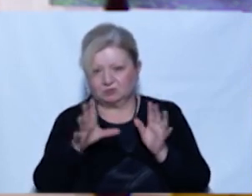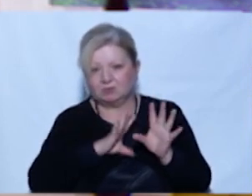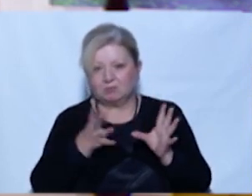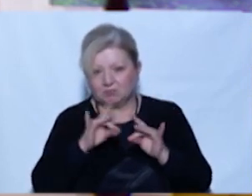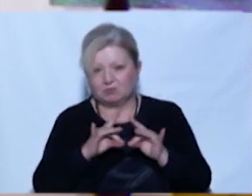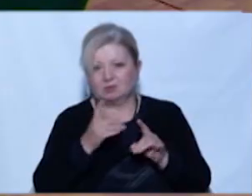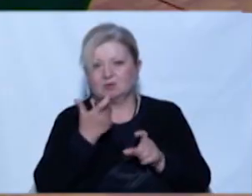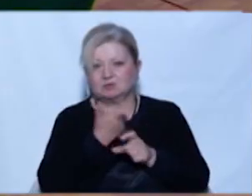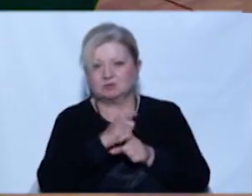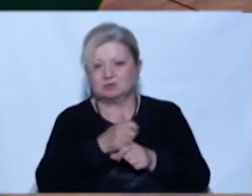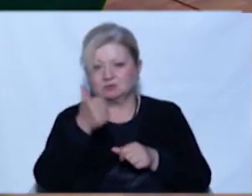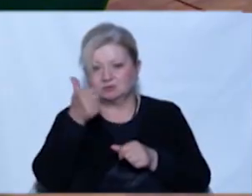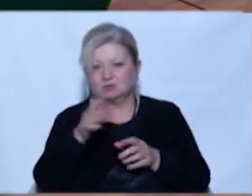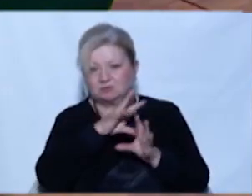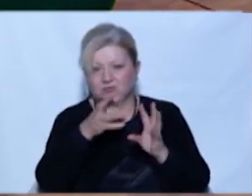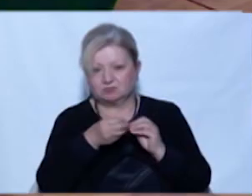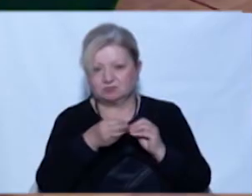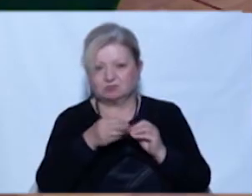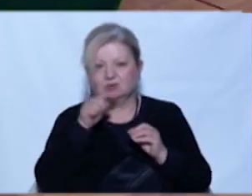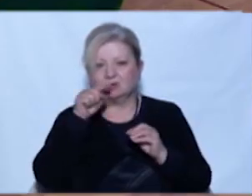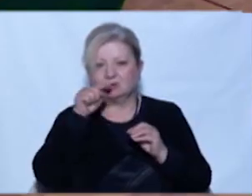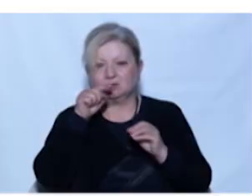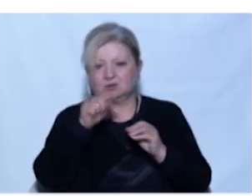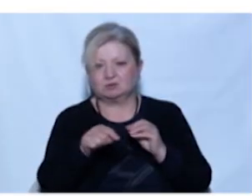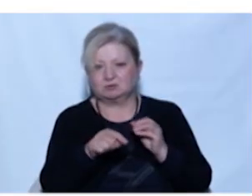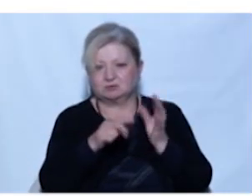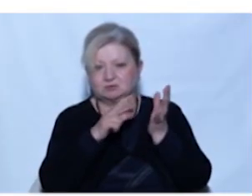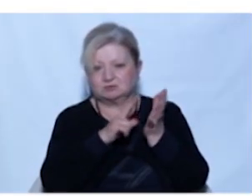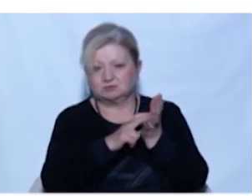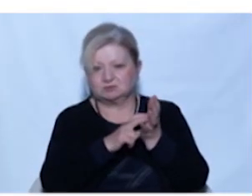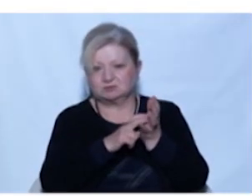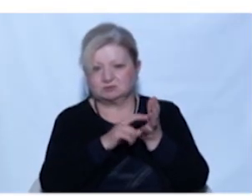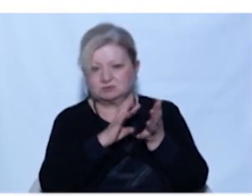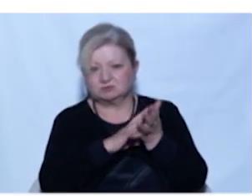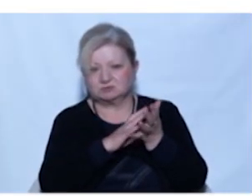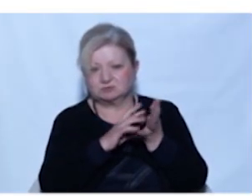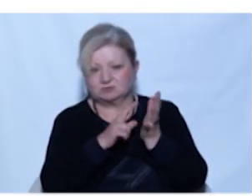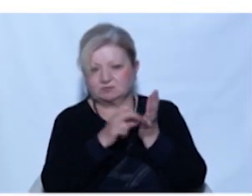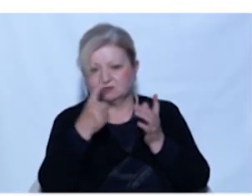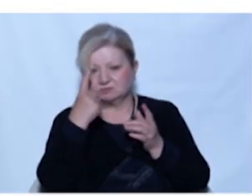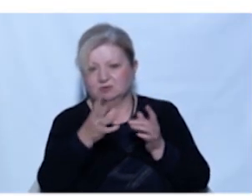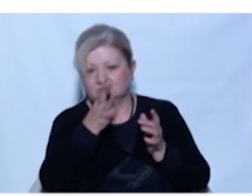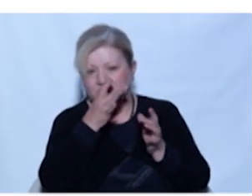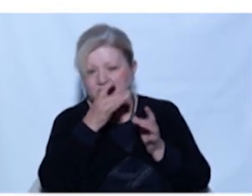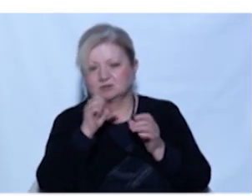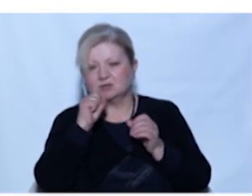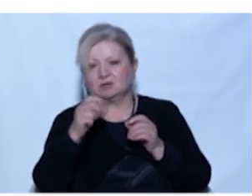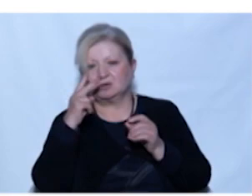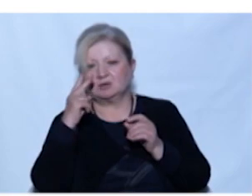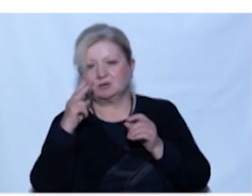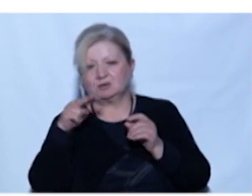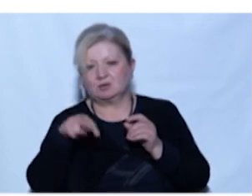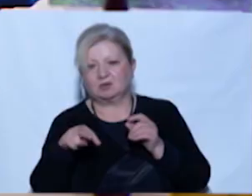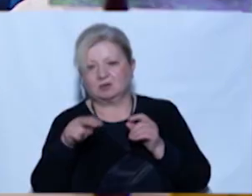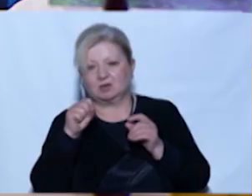კარგად დაადასტურა ეს ყველაფერი 1801 წელს მისმა მემკვიდრემ ალექსანდრე პირველმა. რა თქმა